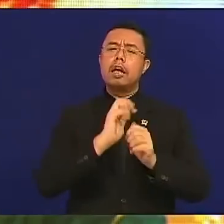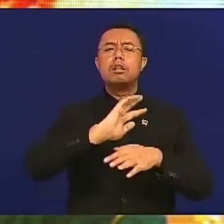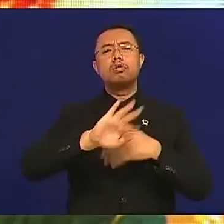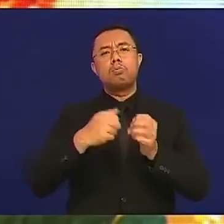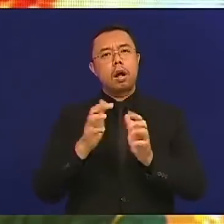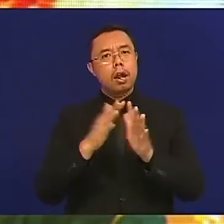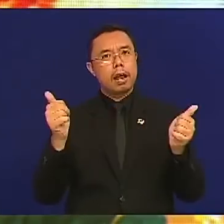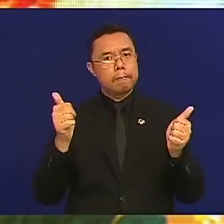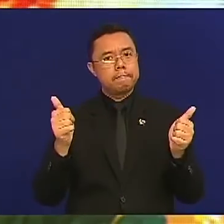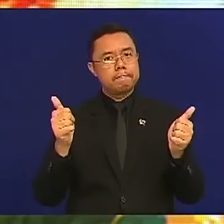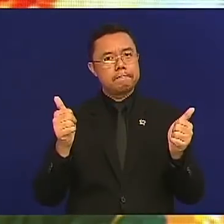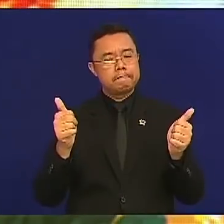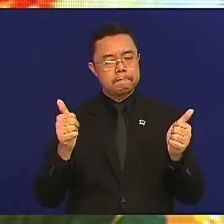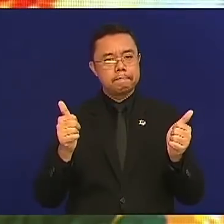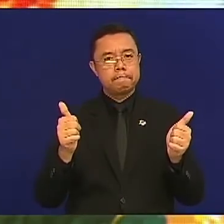kelengkapan.